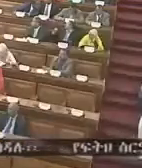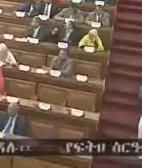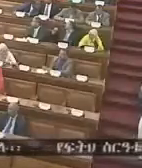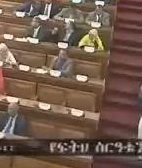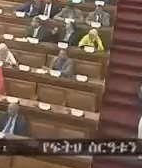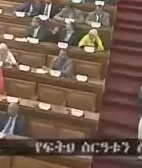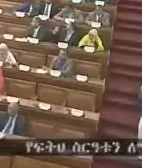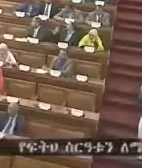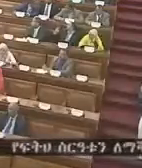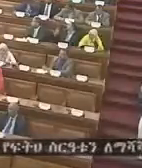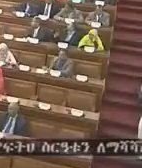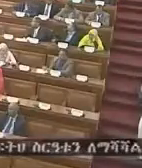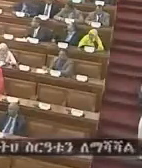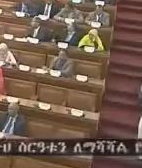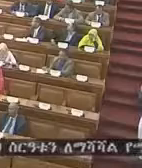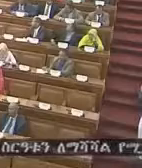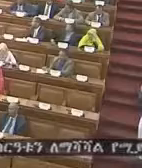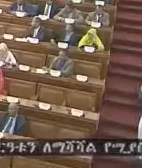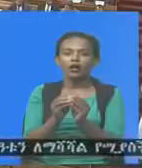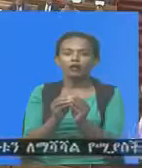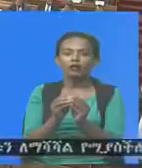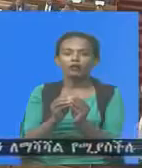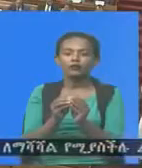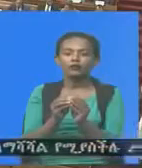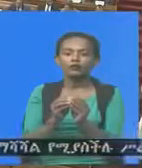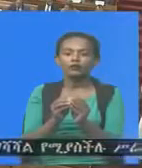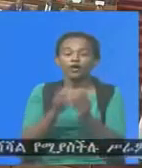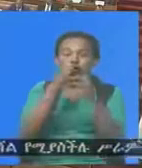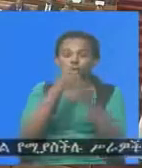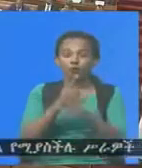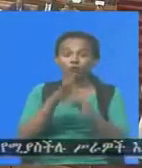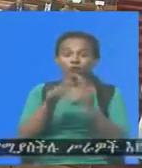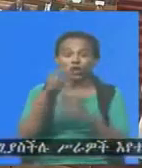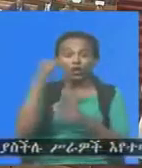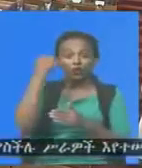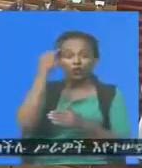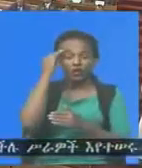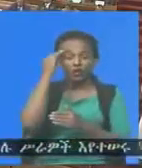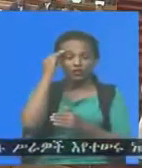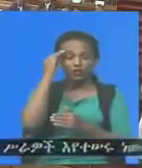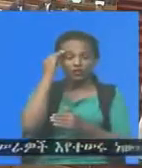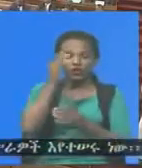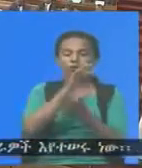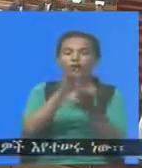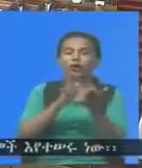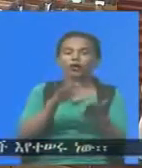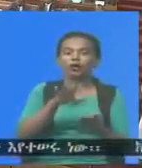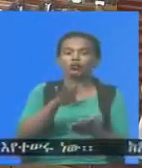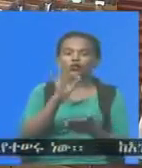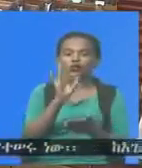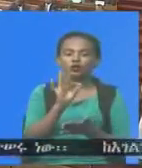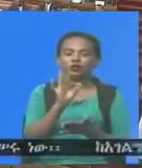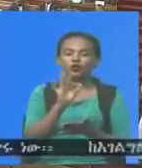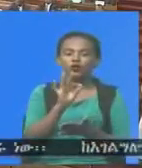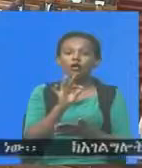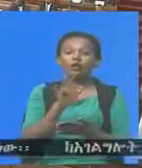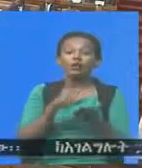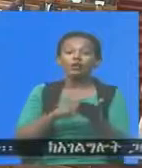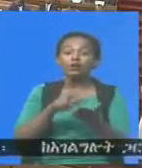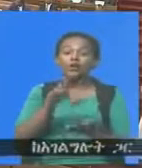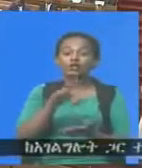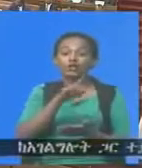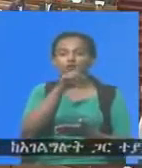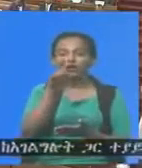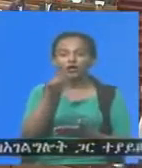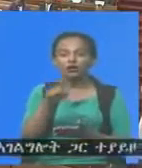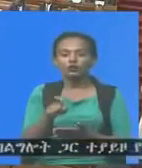አመሰግናለሁ። የተከበረው አፈ ጉባኤ፣ ክቡር ጠቅላይ ሚኒስትራችን በማዕከላችን ተገኝቶ ለምናነሳቸው